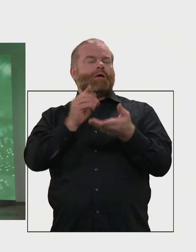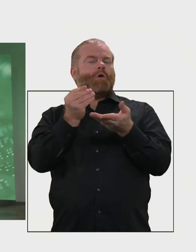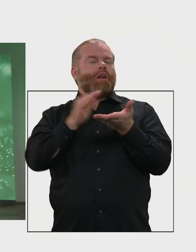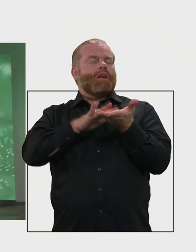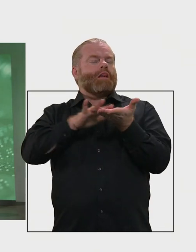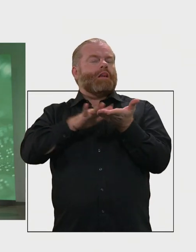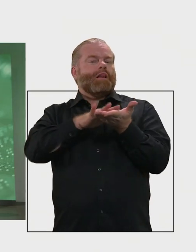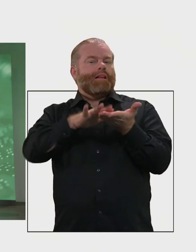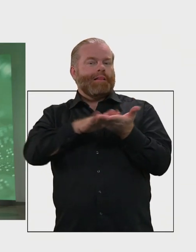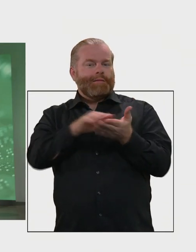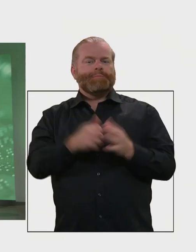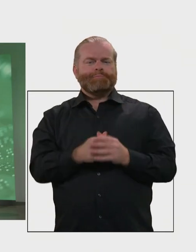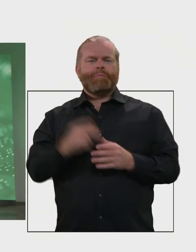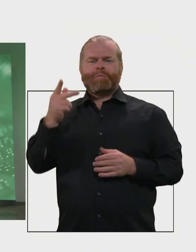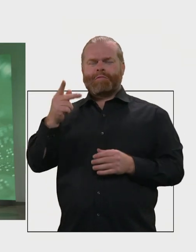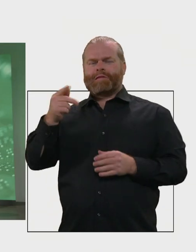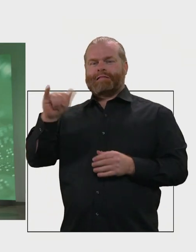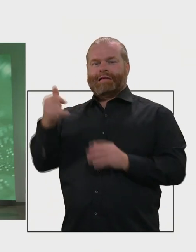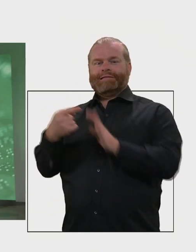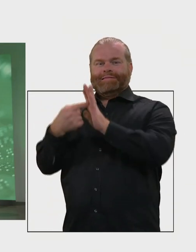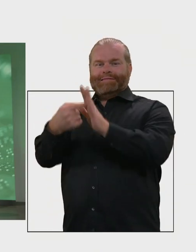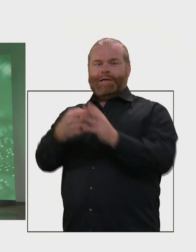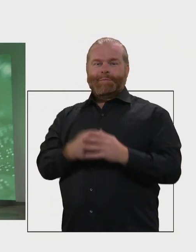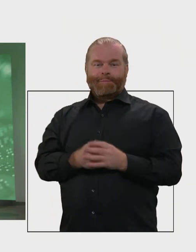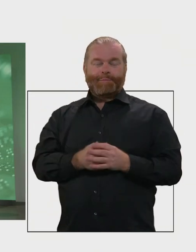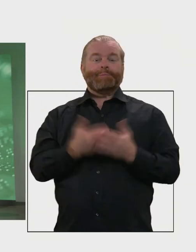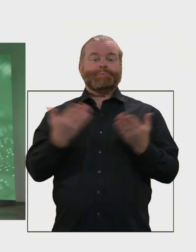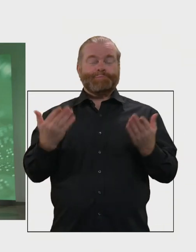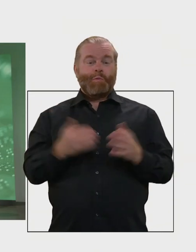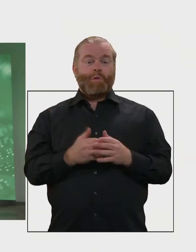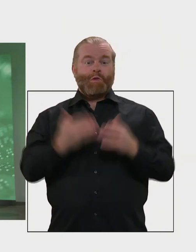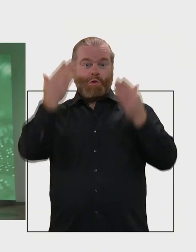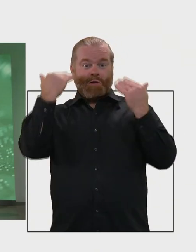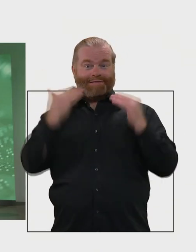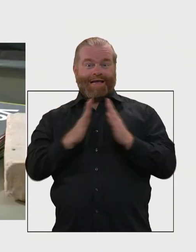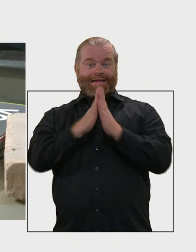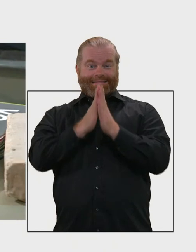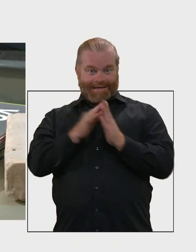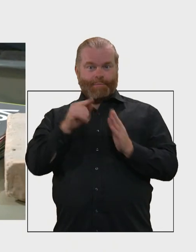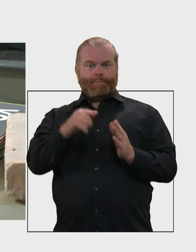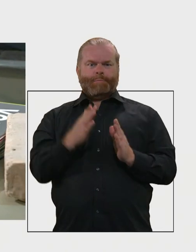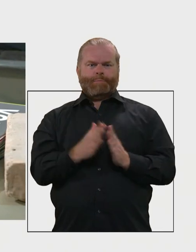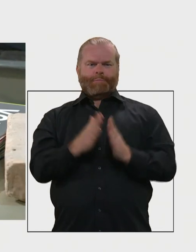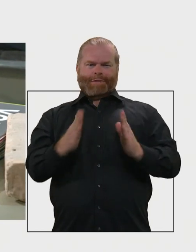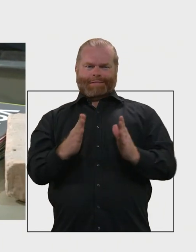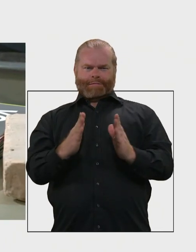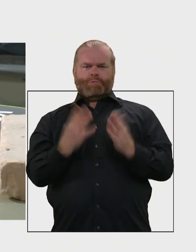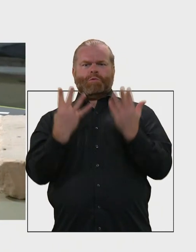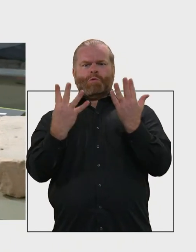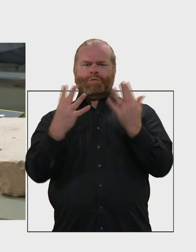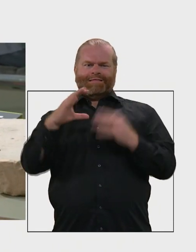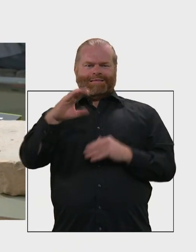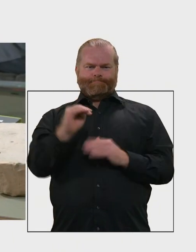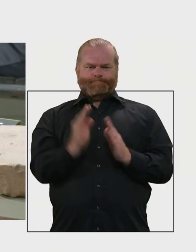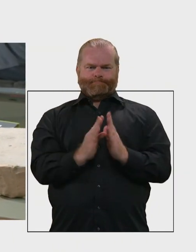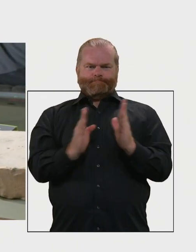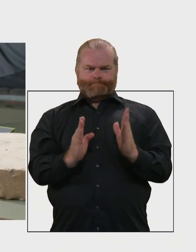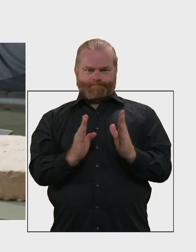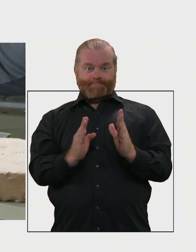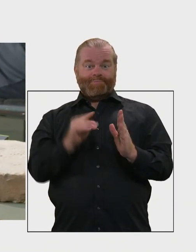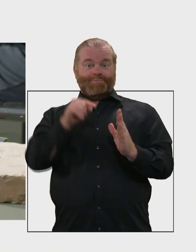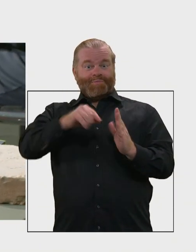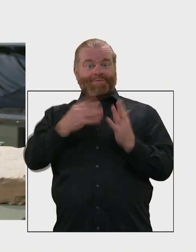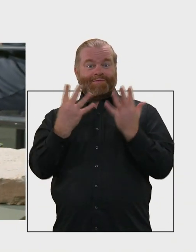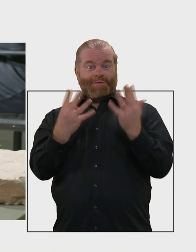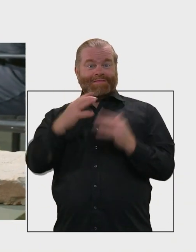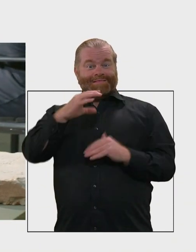der Breite 9 cm breit. Und in diesen 9 cm müssen wir tastbar die Umrisse von vielen gotischen